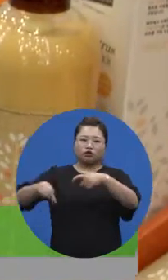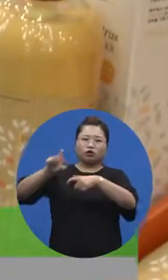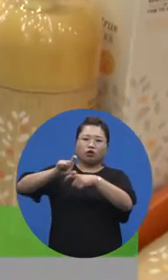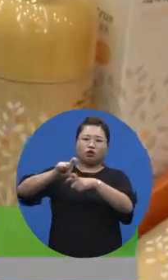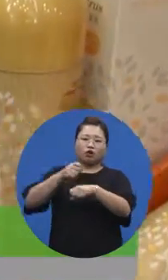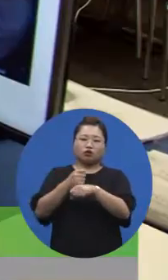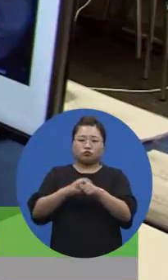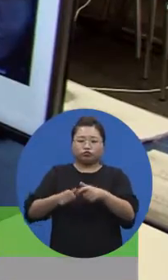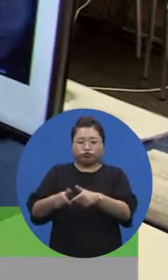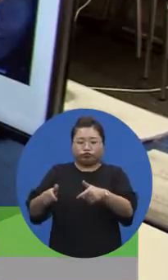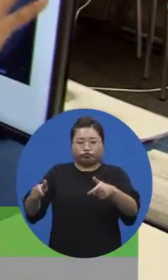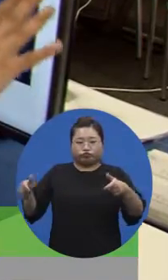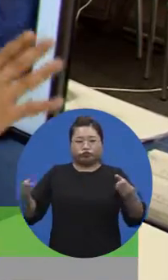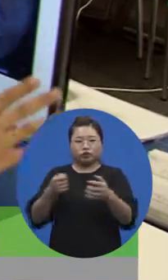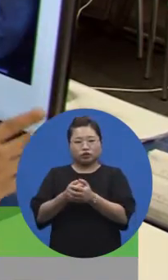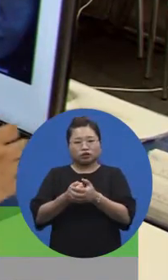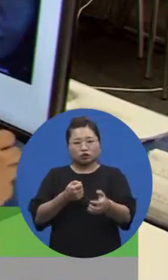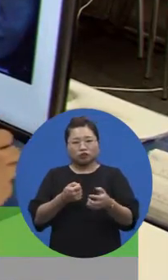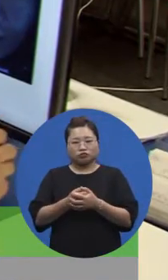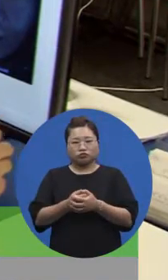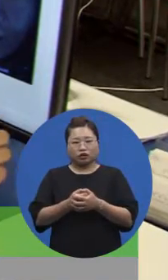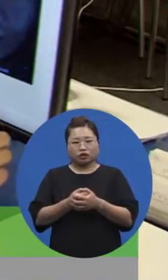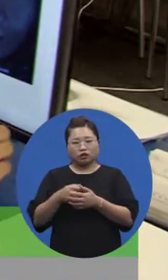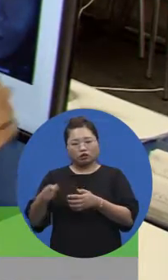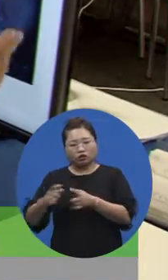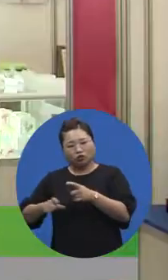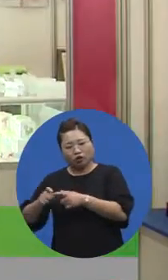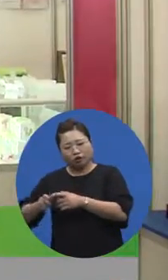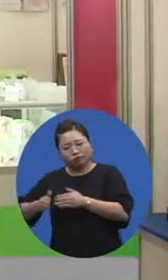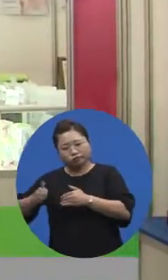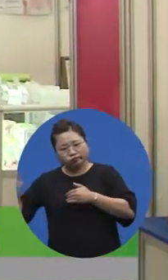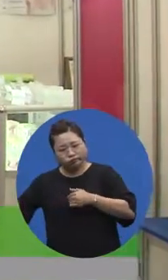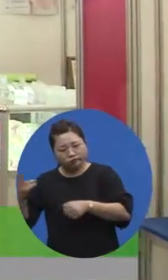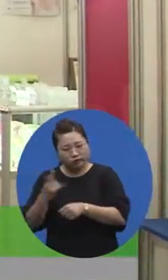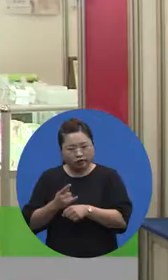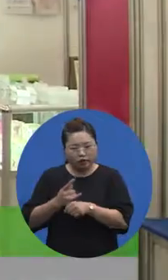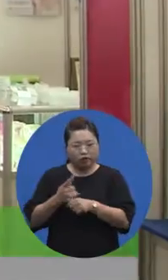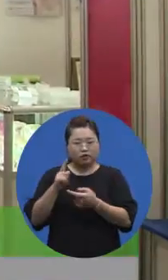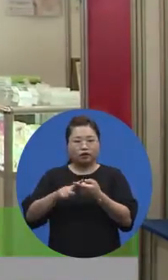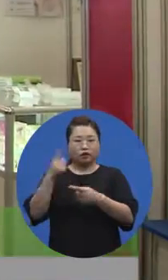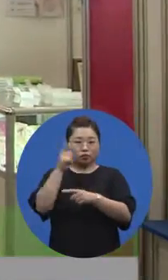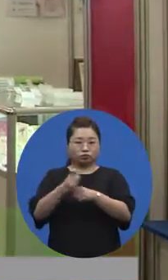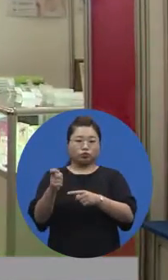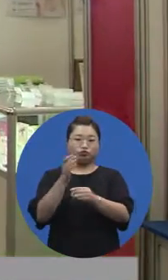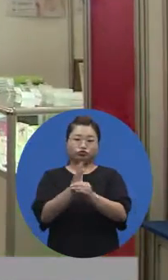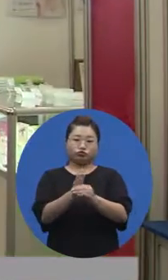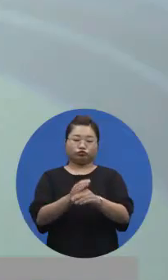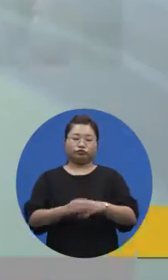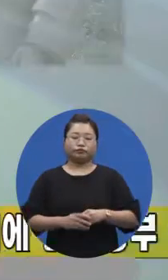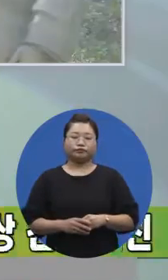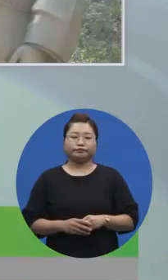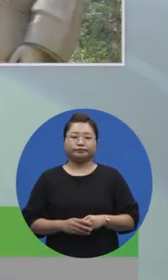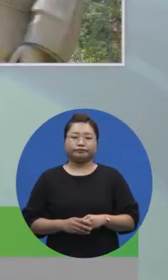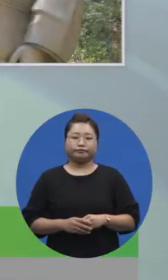신청을 요구하는 기업이 늘어나고 있어 마켓관 부스 확장 계획도 검토하고 있습니다.